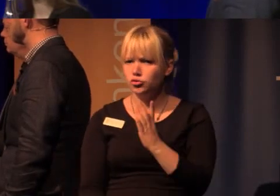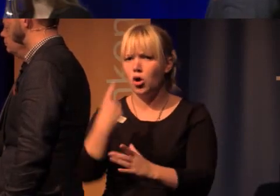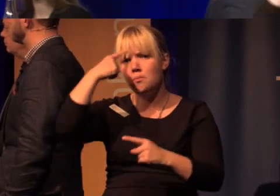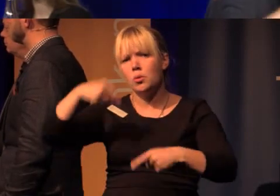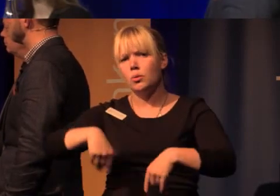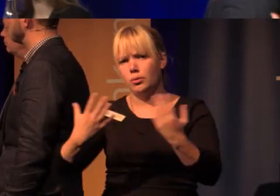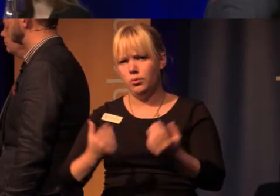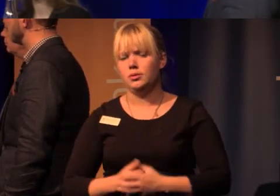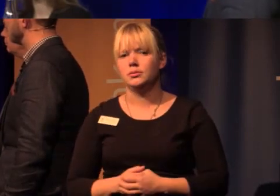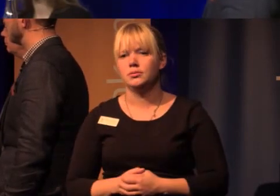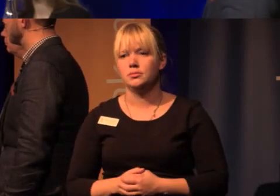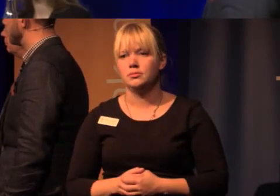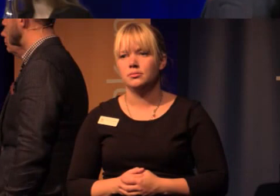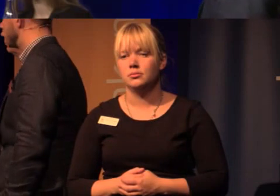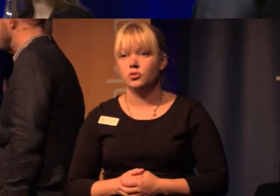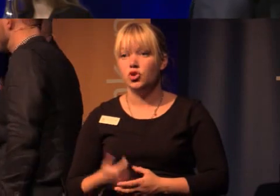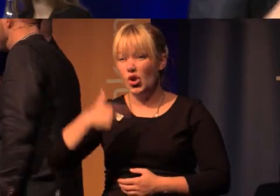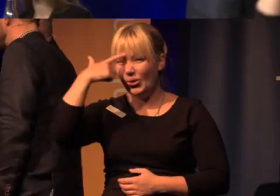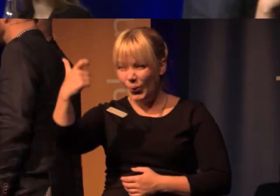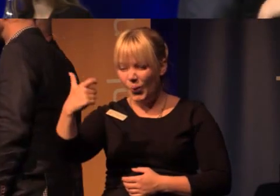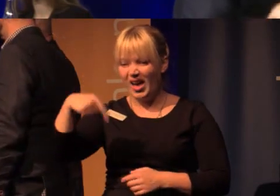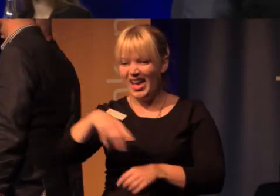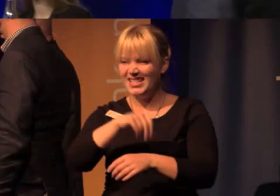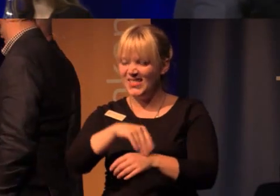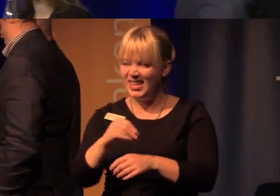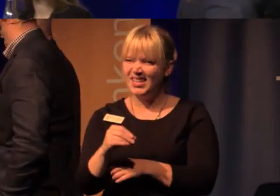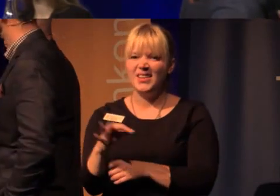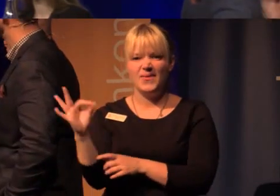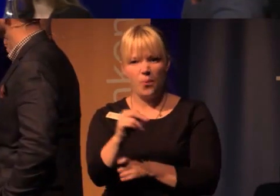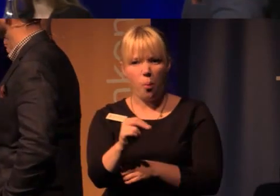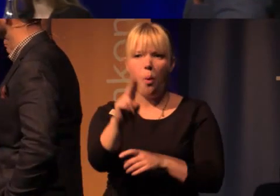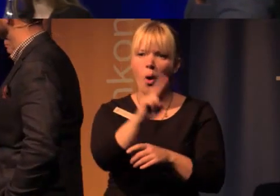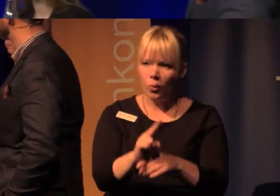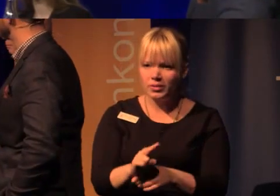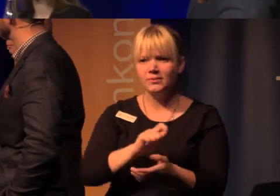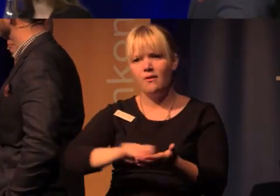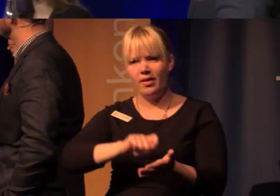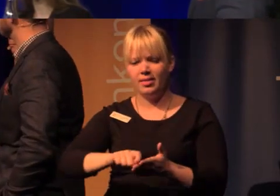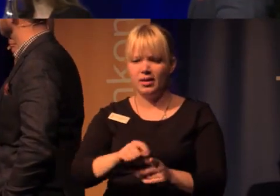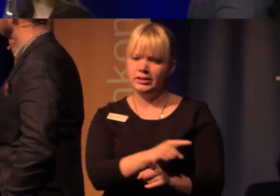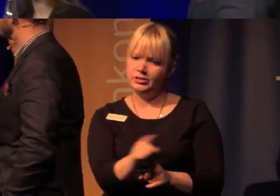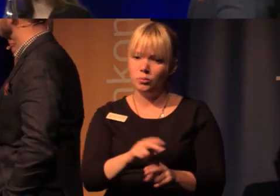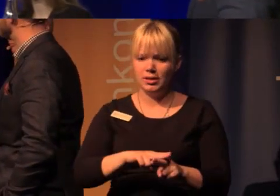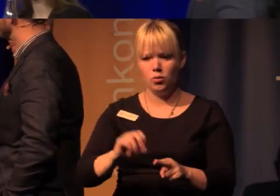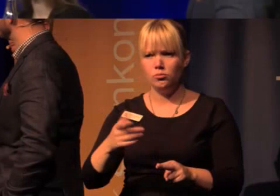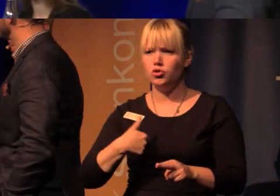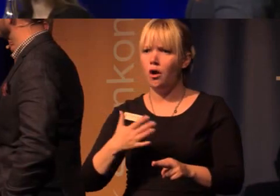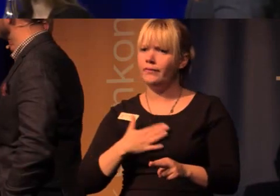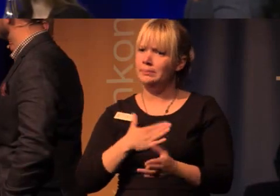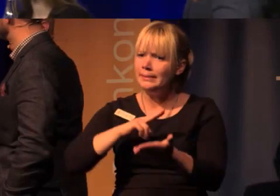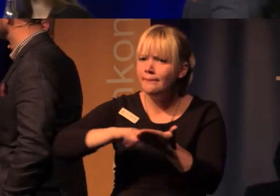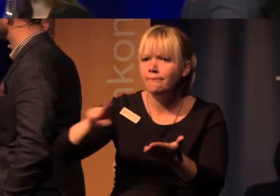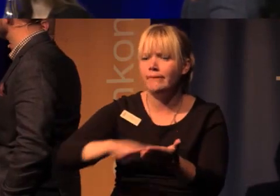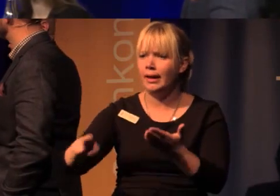Sverige så är alldeles för få, tror jag, konstnärer, författare och känner att man, när man vill förstärka sina verk eller